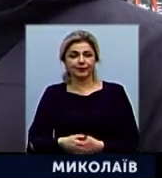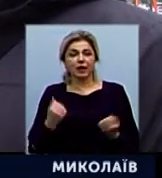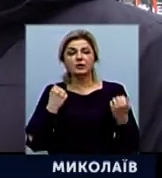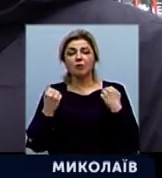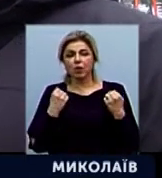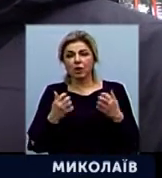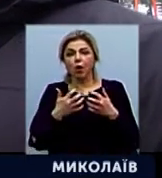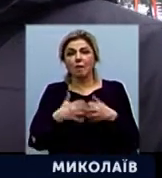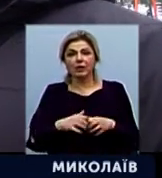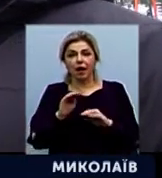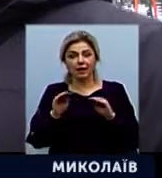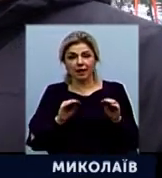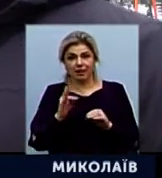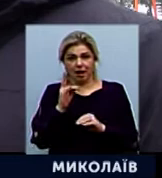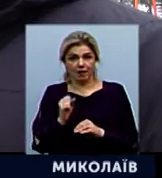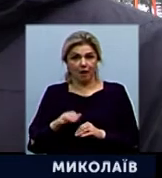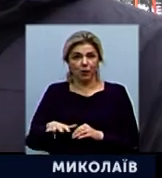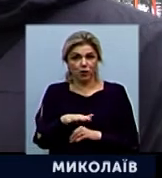спортивного обладнання на площадку